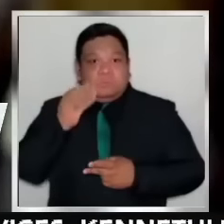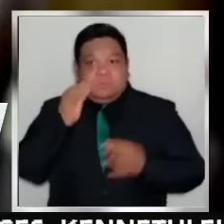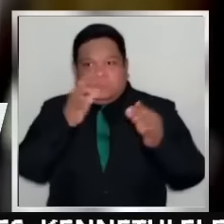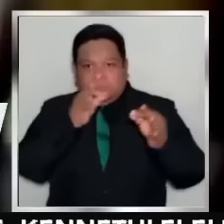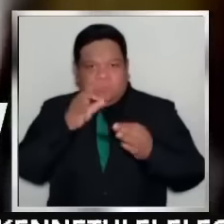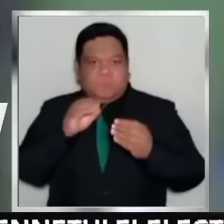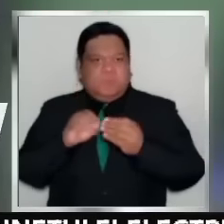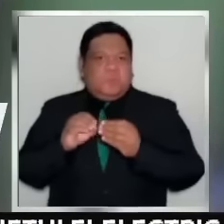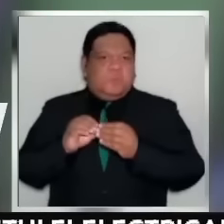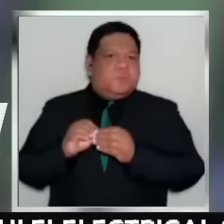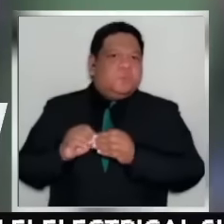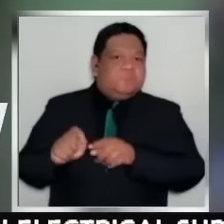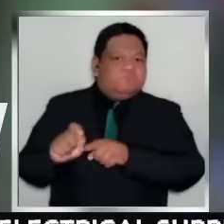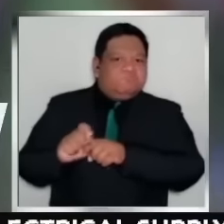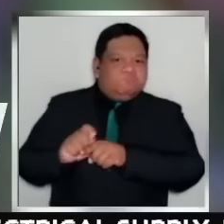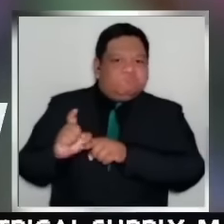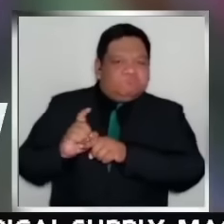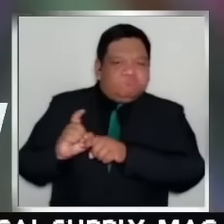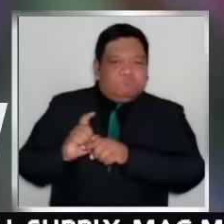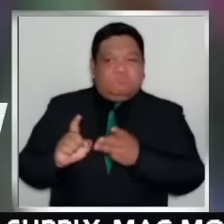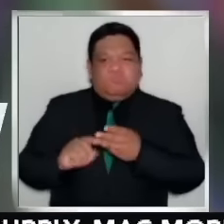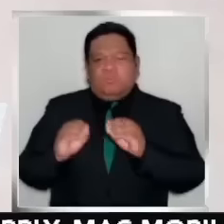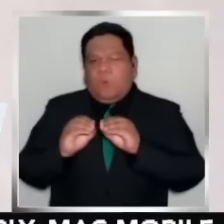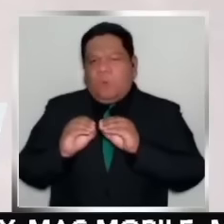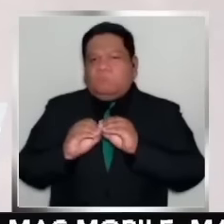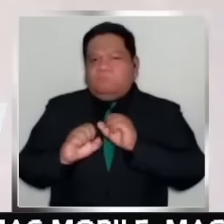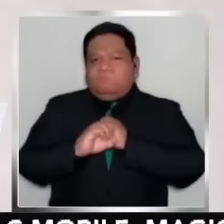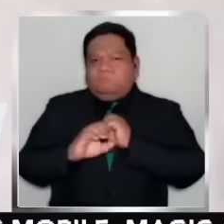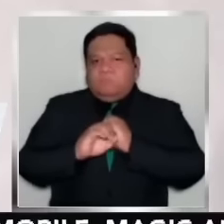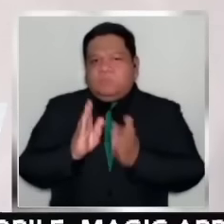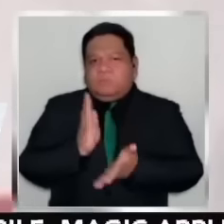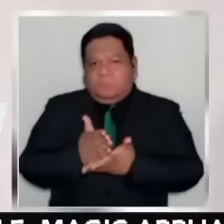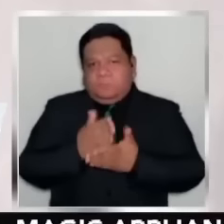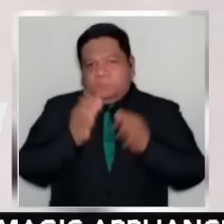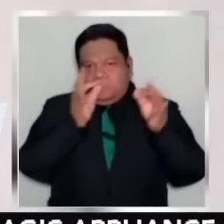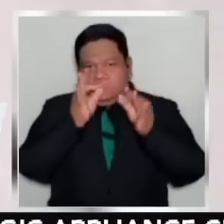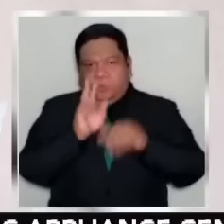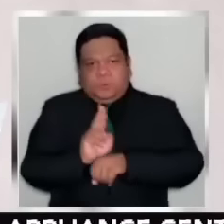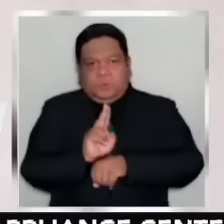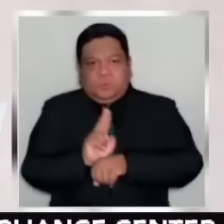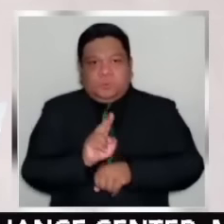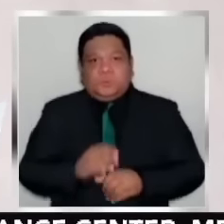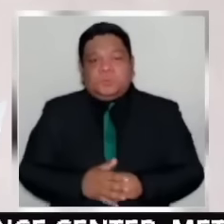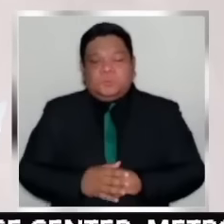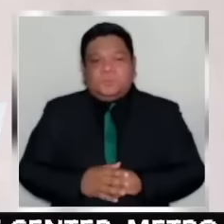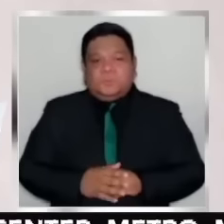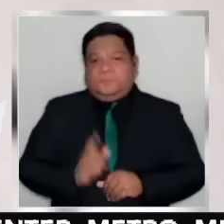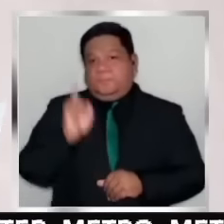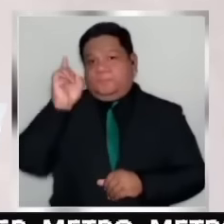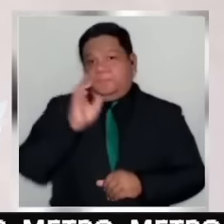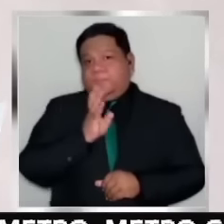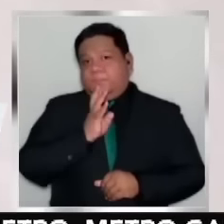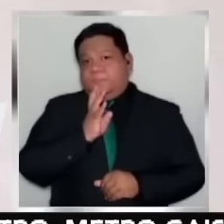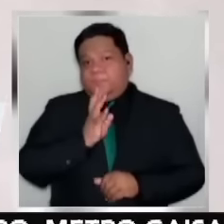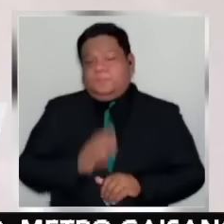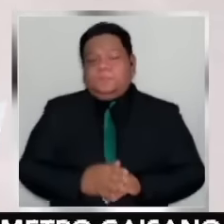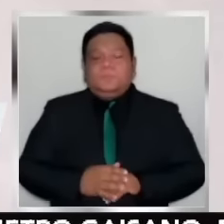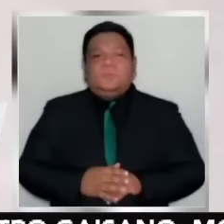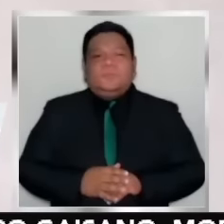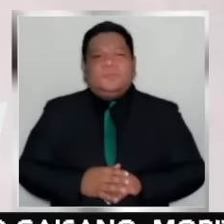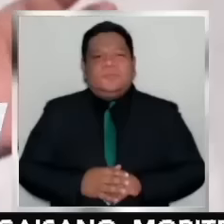para wala nang mahumaling sa droga. So the change in policy, I believe, is much